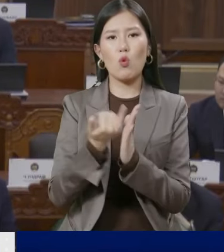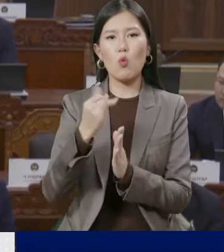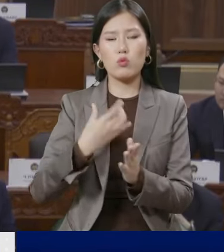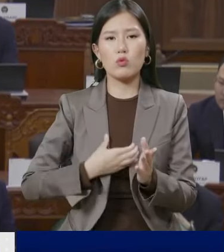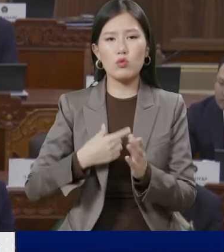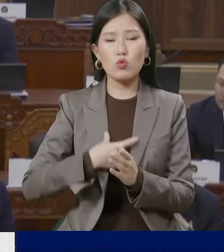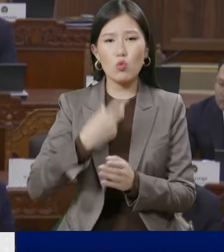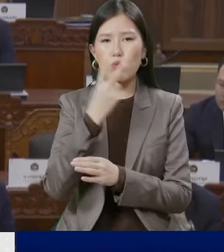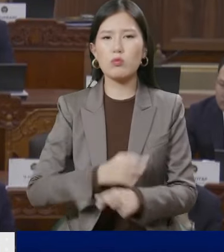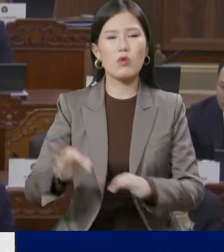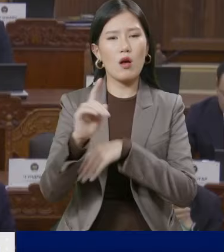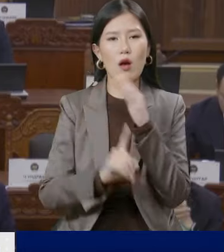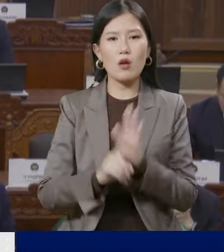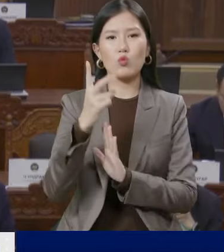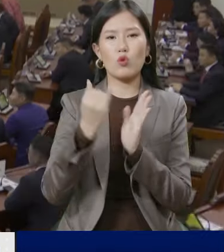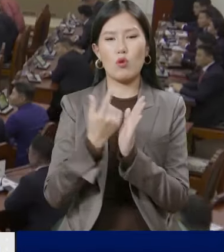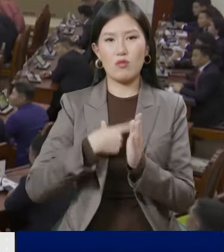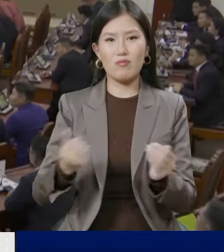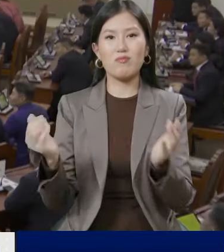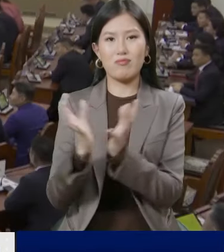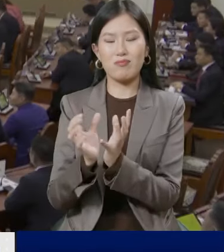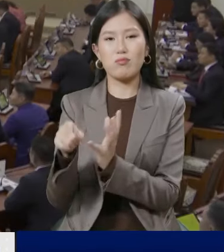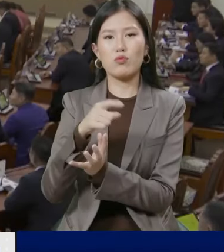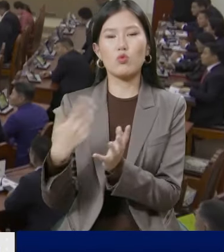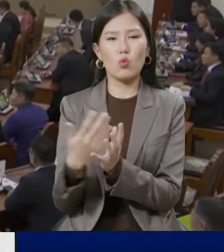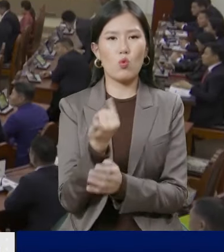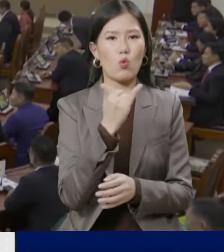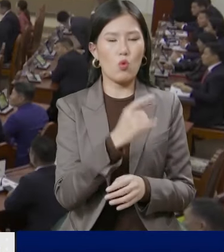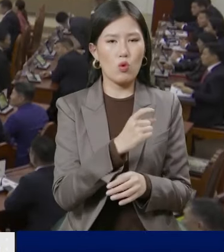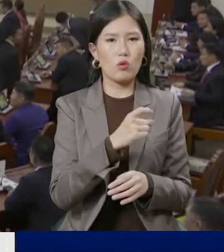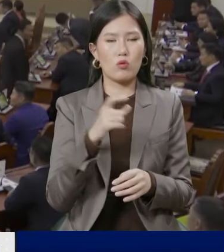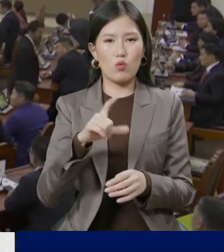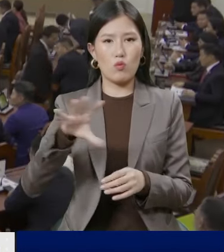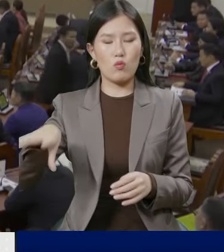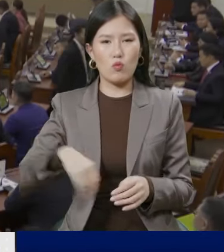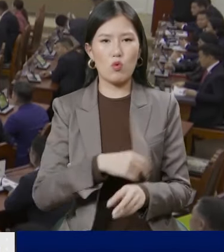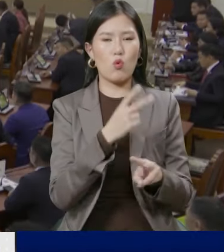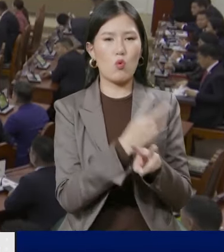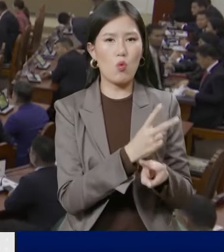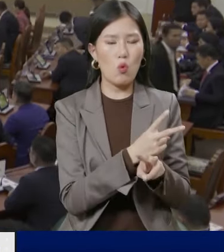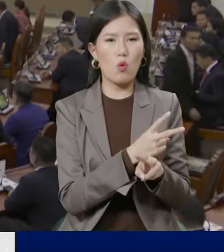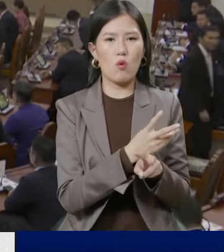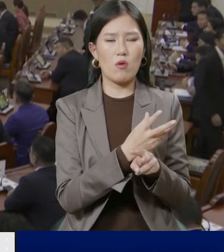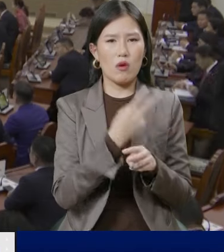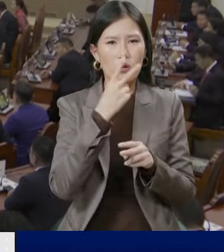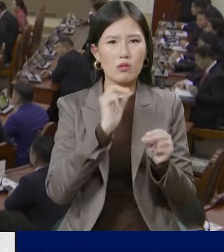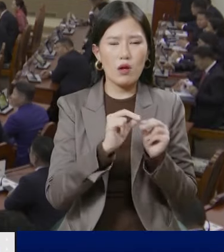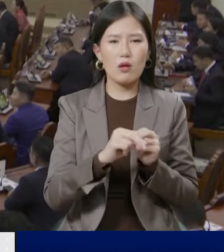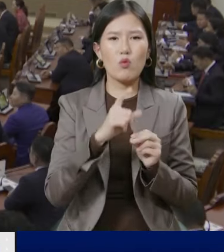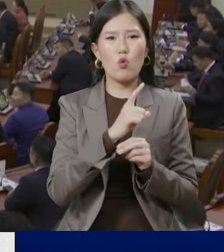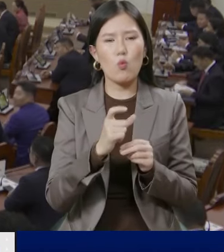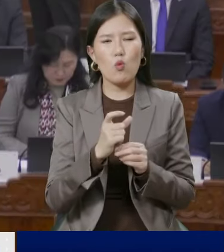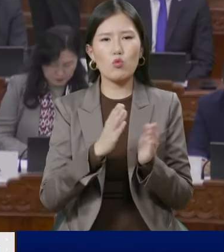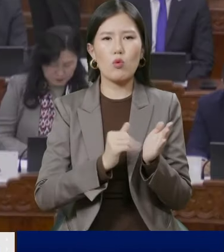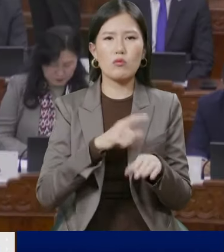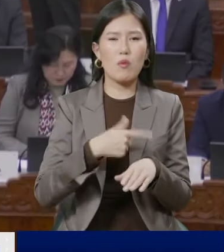парламентын гишүүнтэй болж байна. За ийм олоолаа байгаа нь улсын хууль тогтоомжийг эмхэлж цэгцэлэхэд хүч хөрөхгүй байхын зовлон байхгүй. За тиймээс улсын хурлын